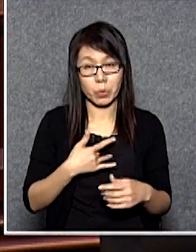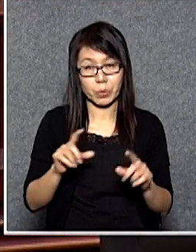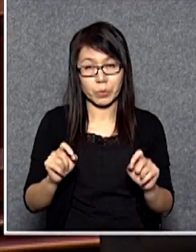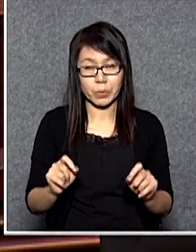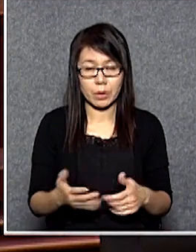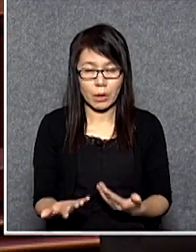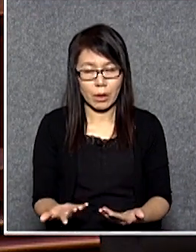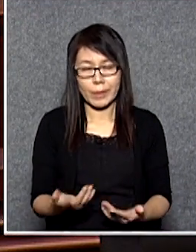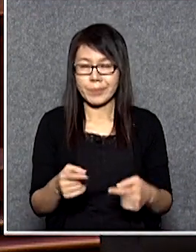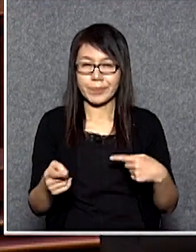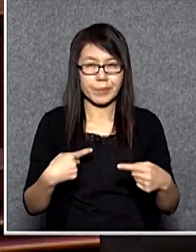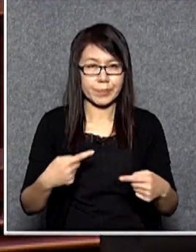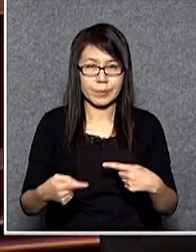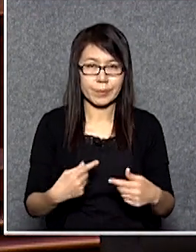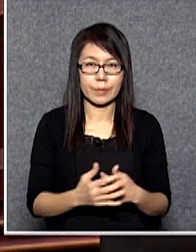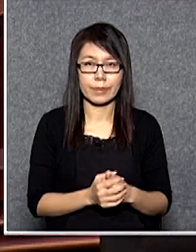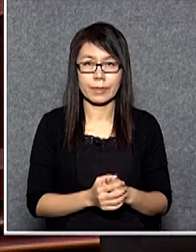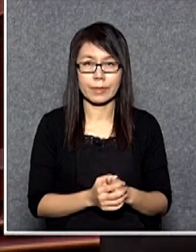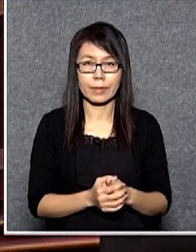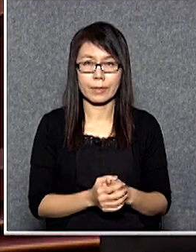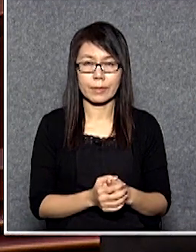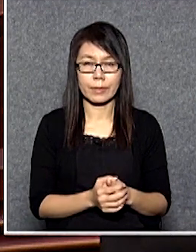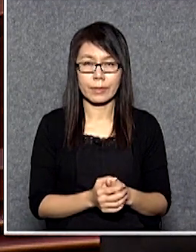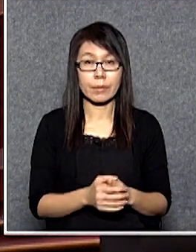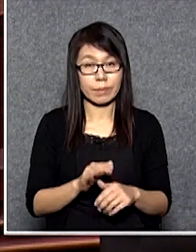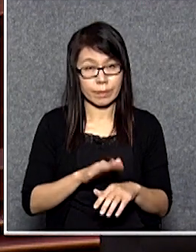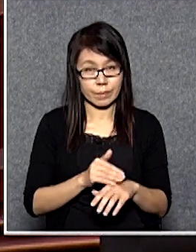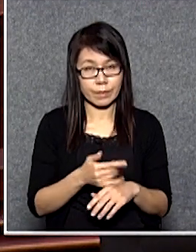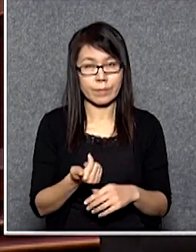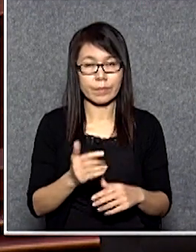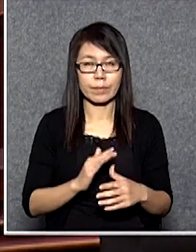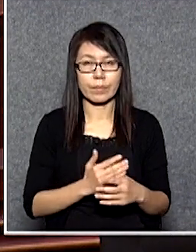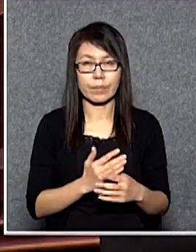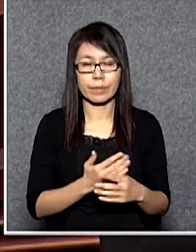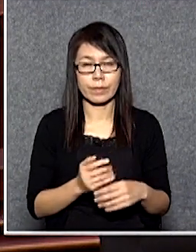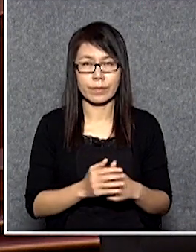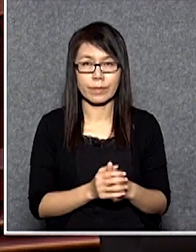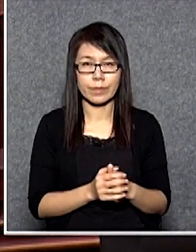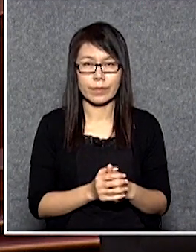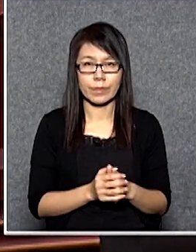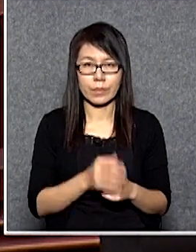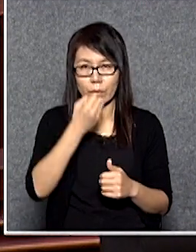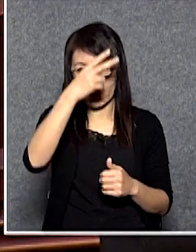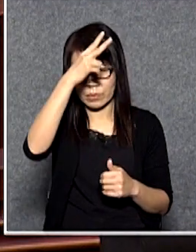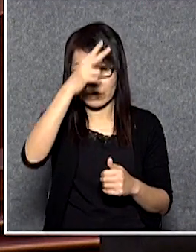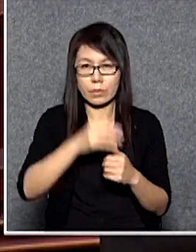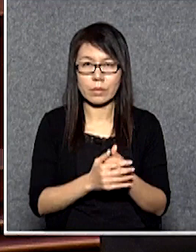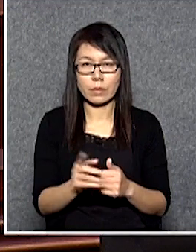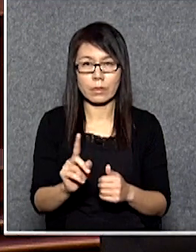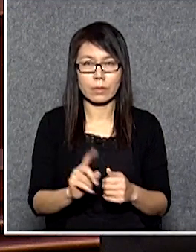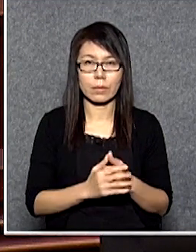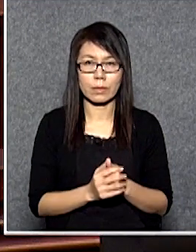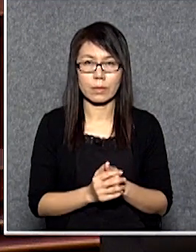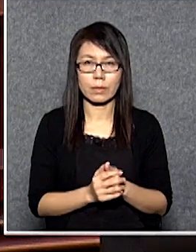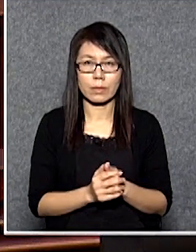都唔係好適合。正正就係由於係咁。特區政府點解